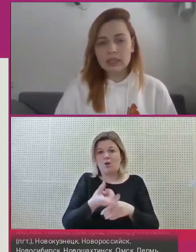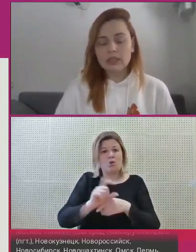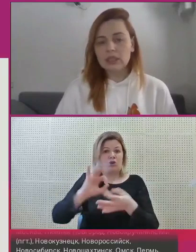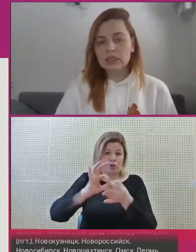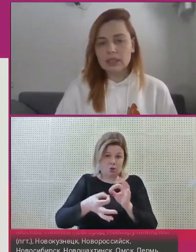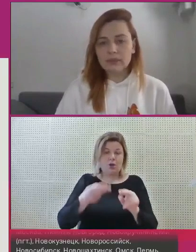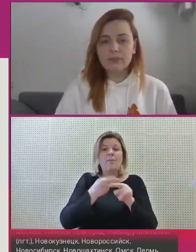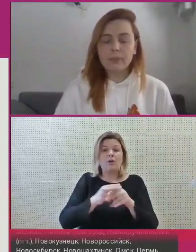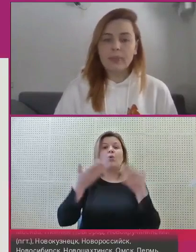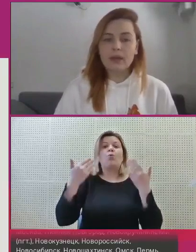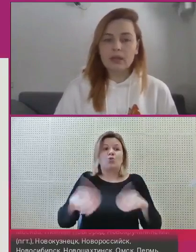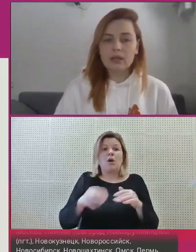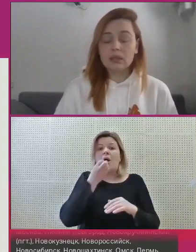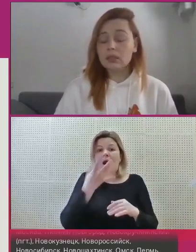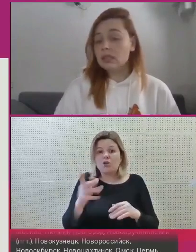есть такие идеи.